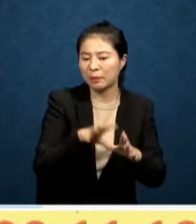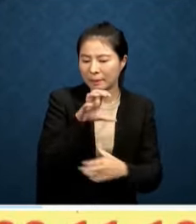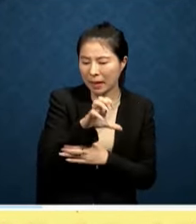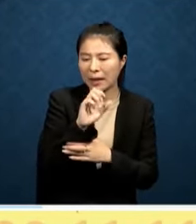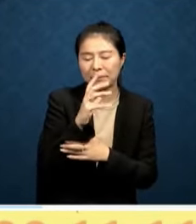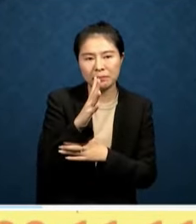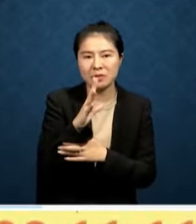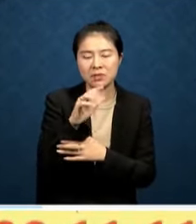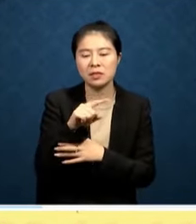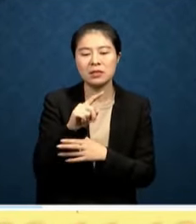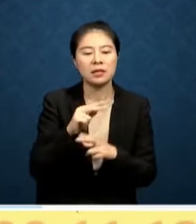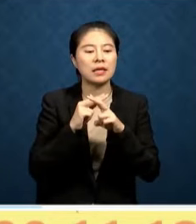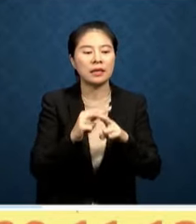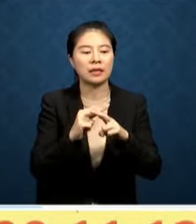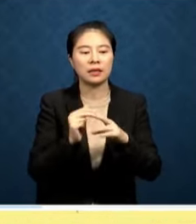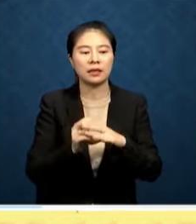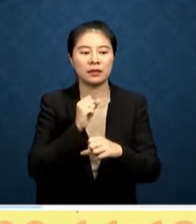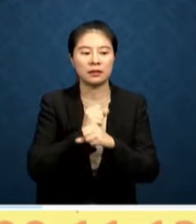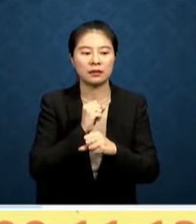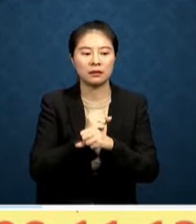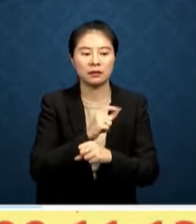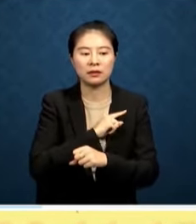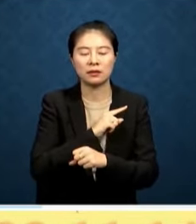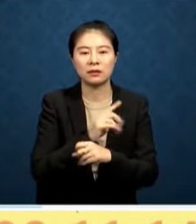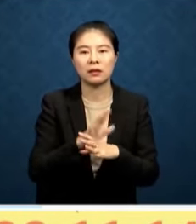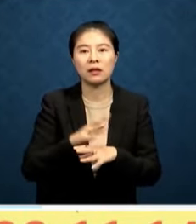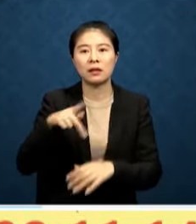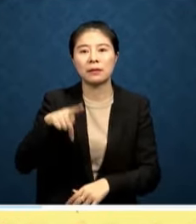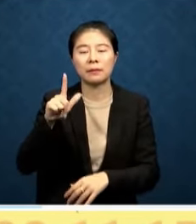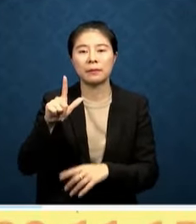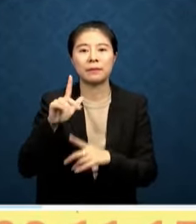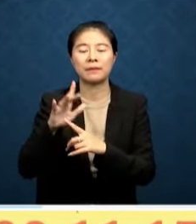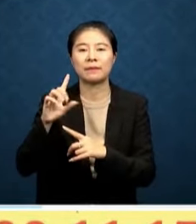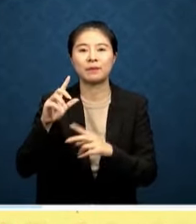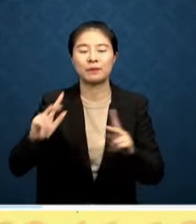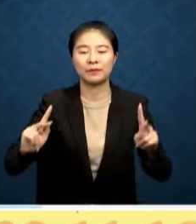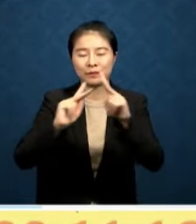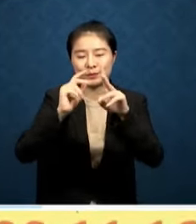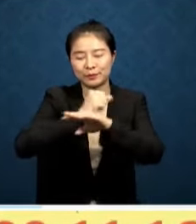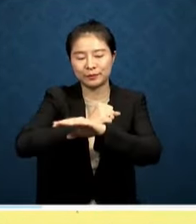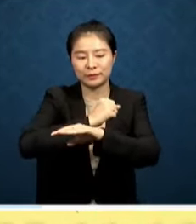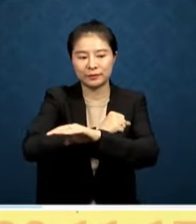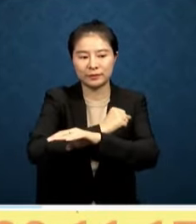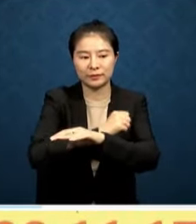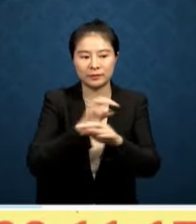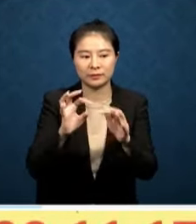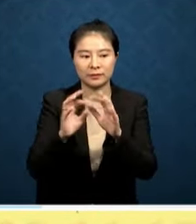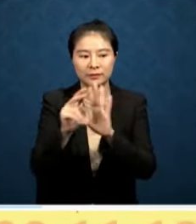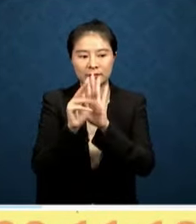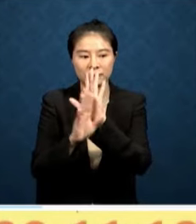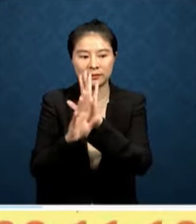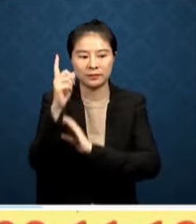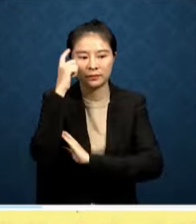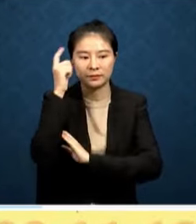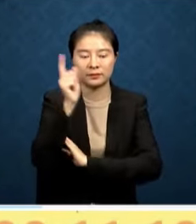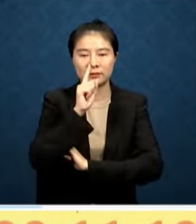ได้นี่ก็คือเป็นหน้าที่ของปลัดกระทรวงแรงงานที่จะต้องไปหาลือว่าท่านมีนโยบายและมีความคิด